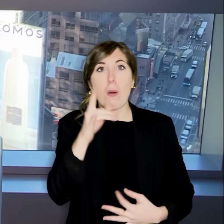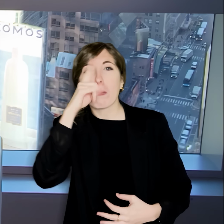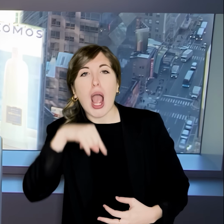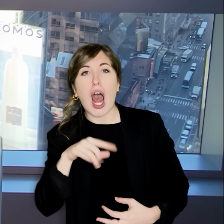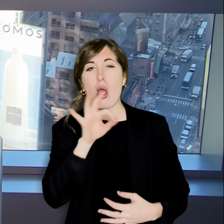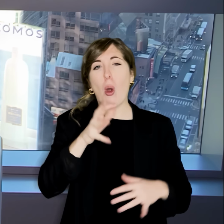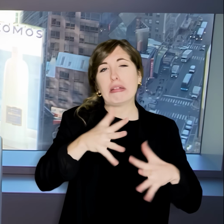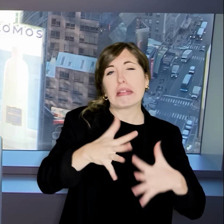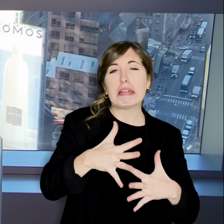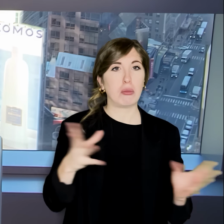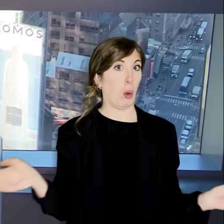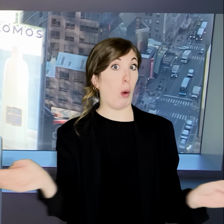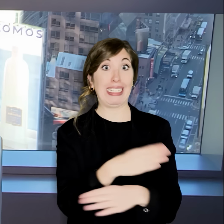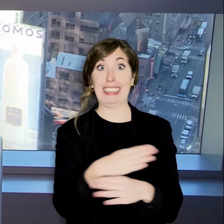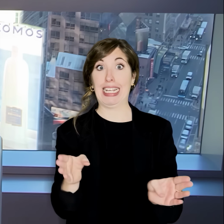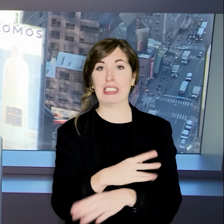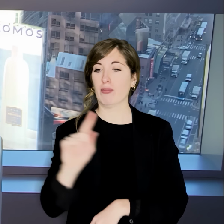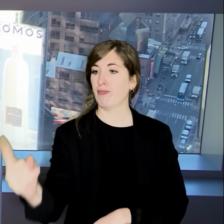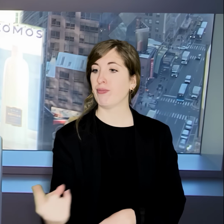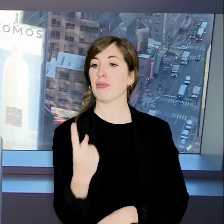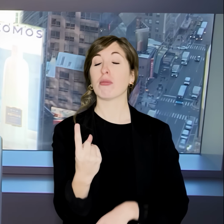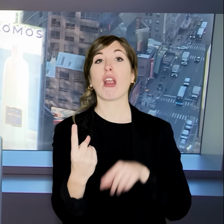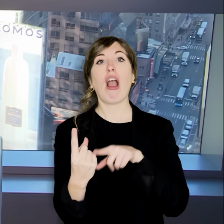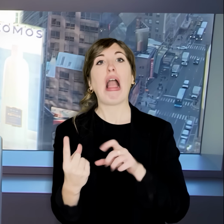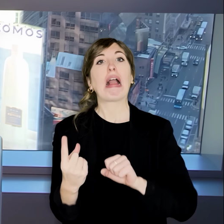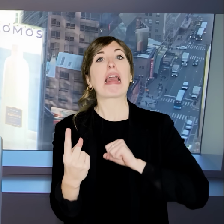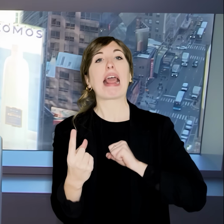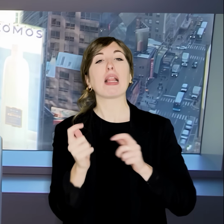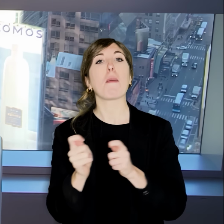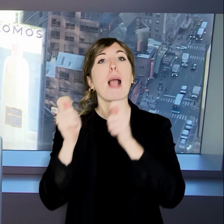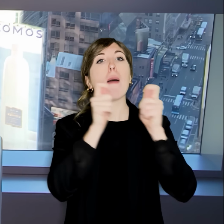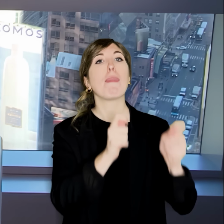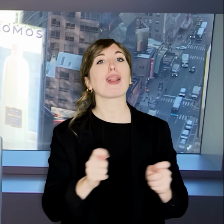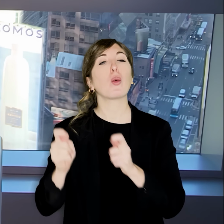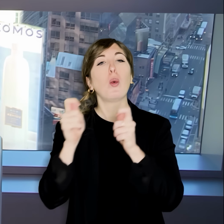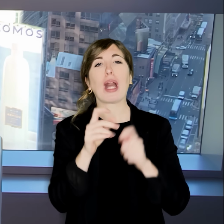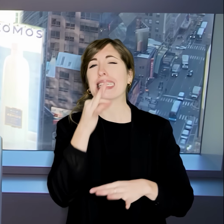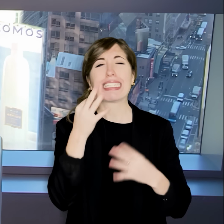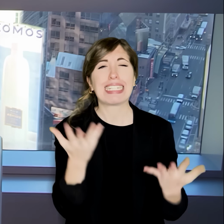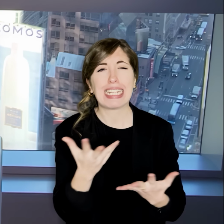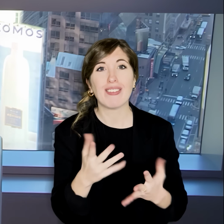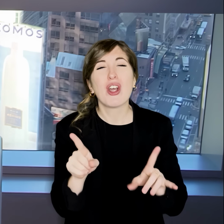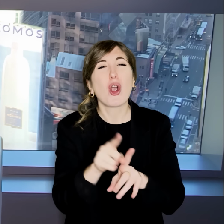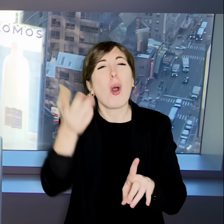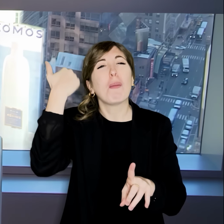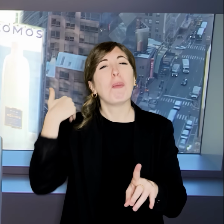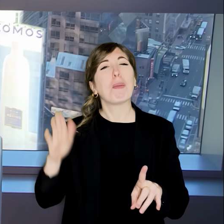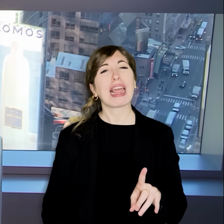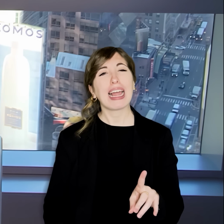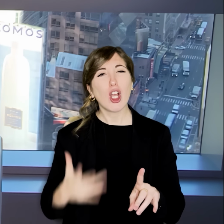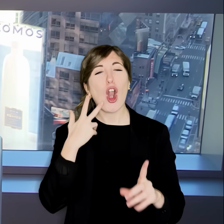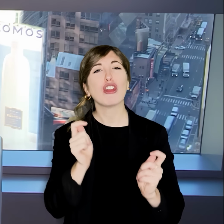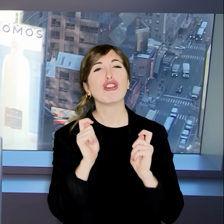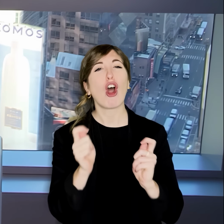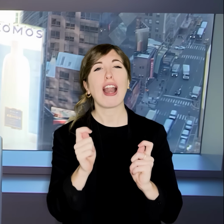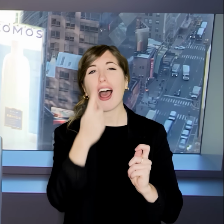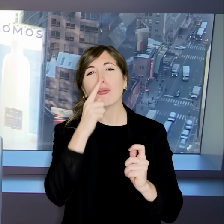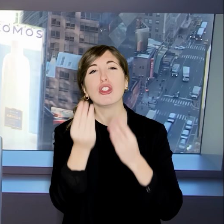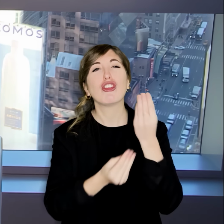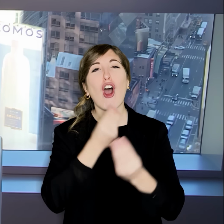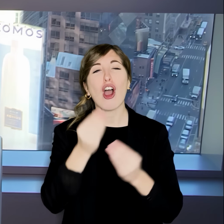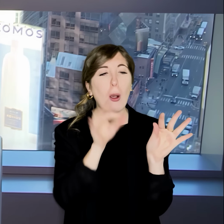maligne Pensa che la mappatura sia unire i puntini come un gioco della Settimana enigmistica non so se ci sia ancora ma da piccolo